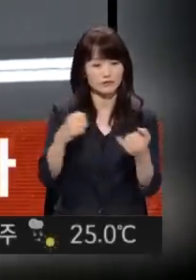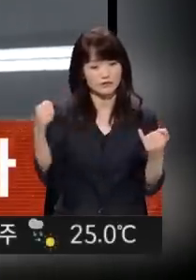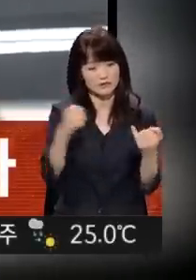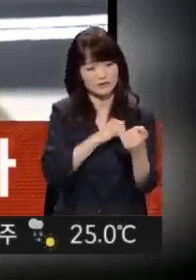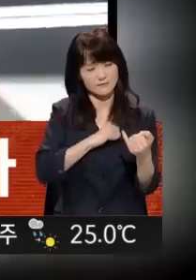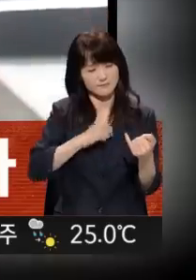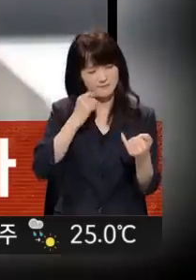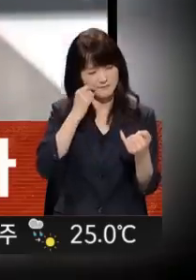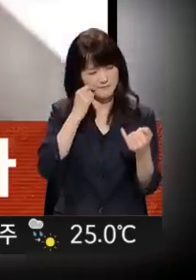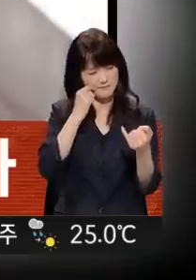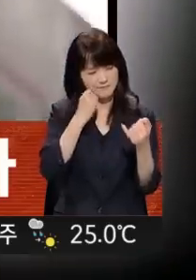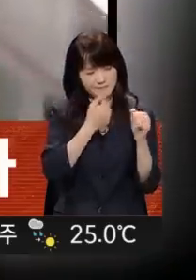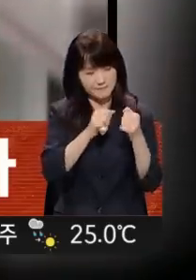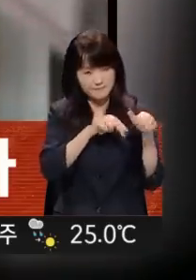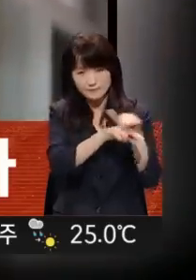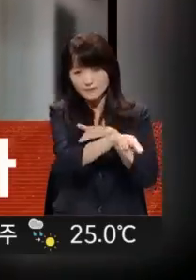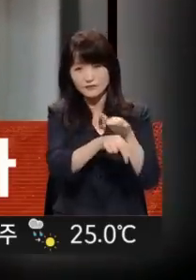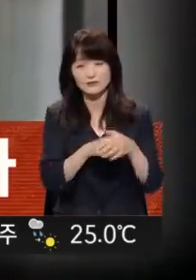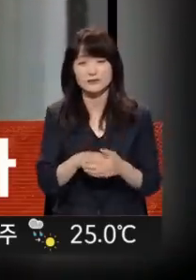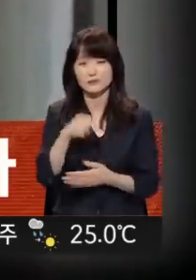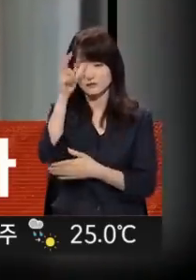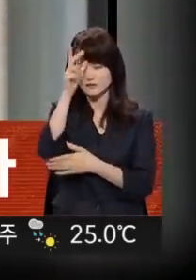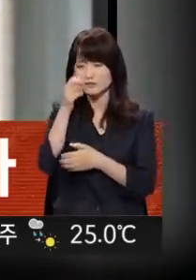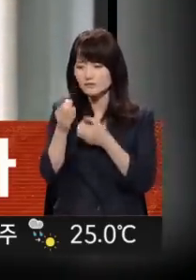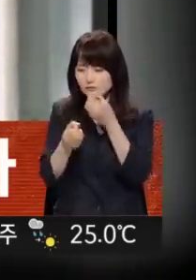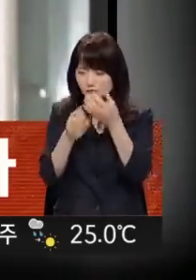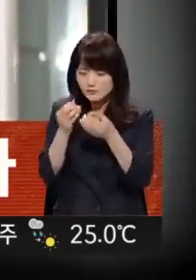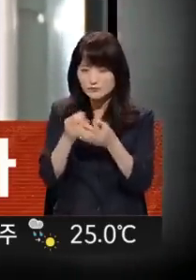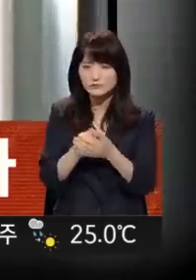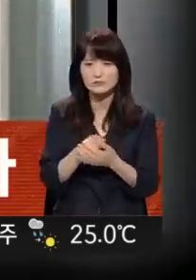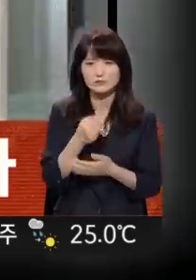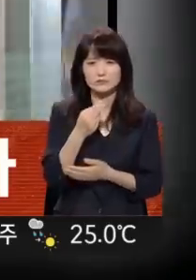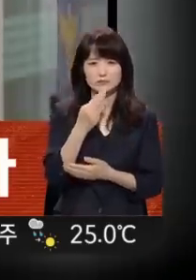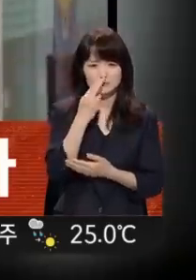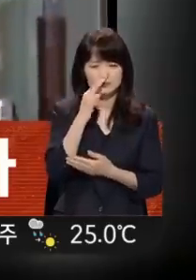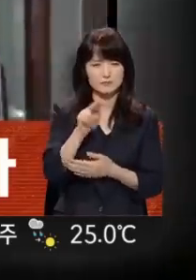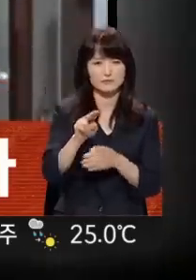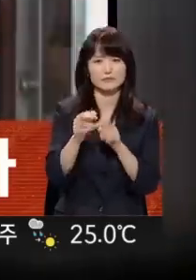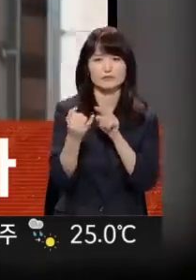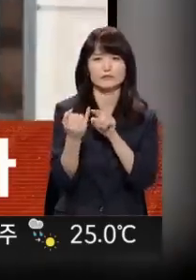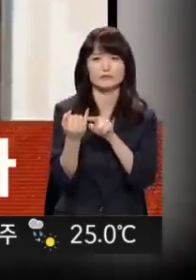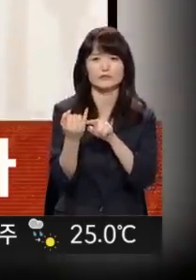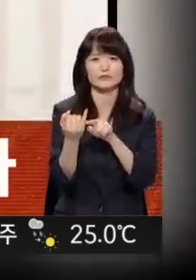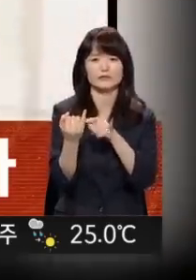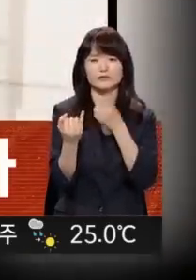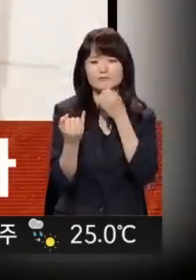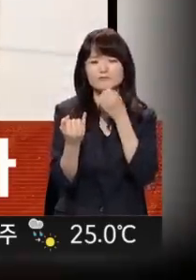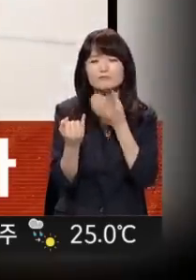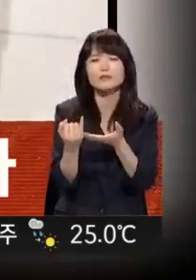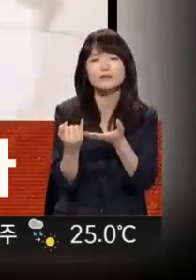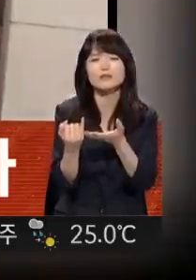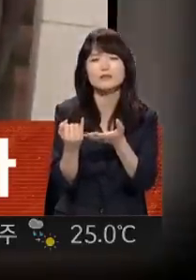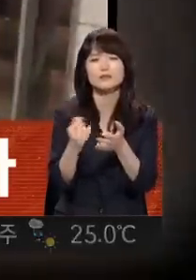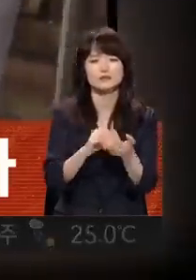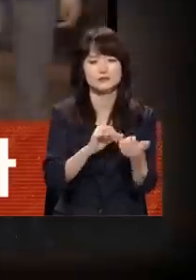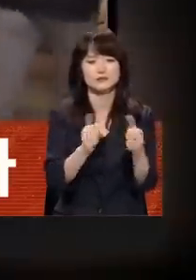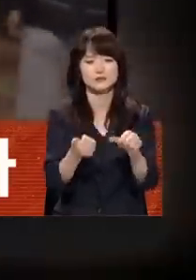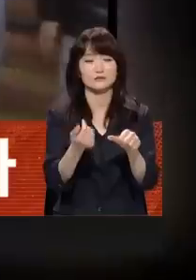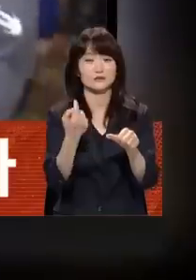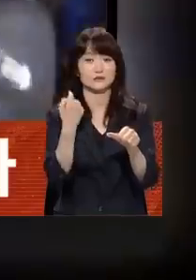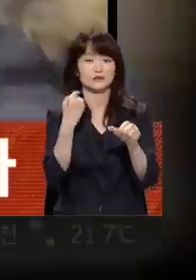가출을 했는데 이때이 아까 경찰에 진술했다는 그 단짝 친구한테 폭행당했다는 사실을 털어놓습니다 또 사망